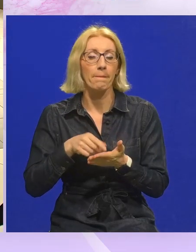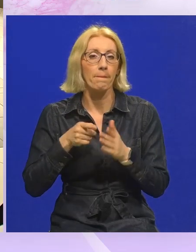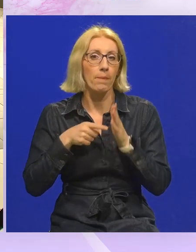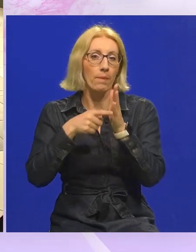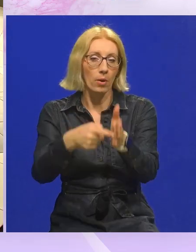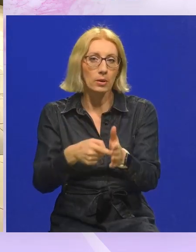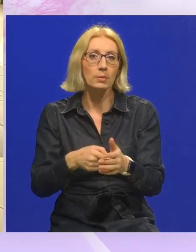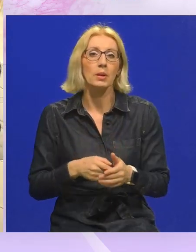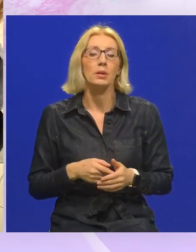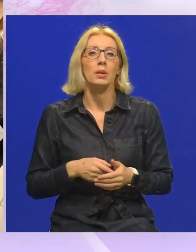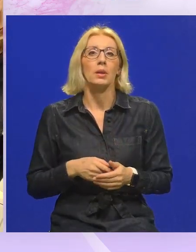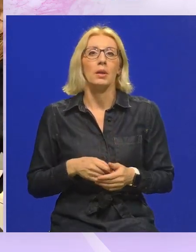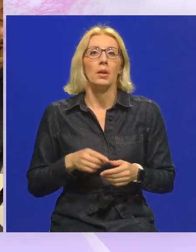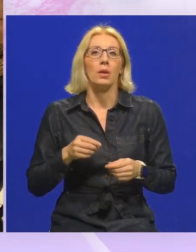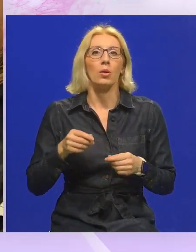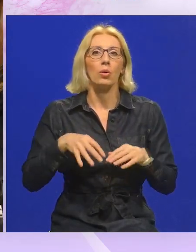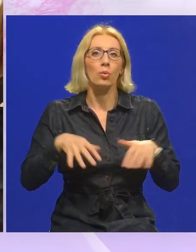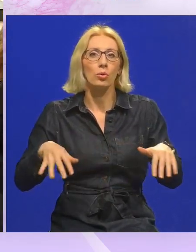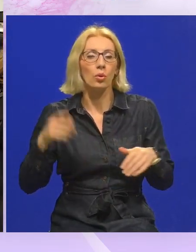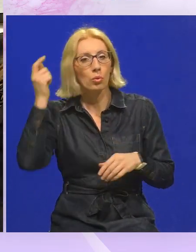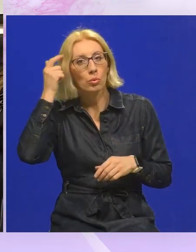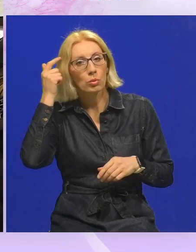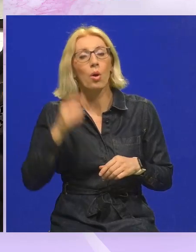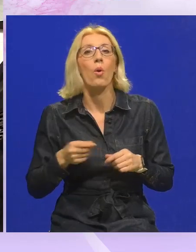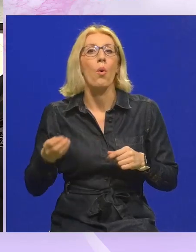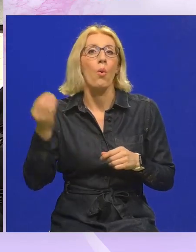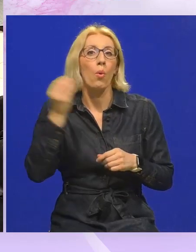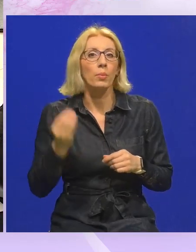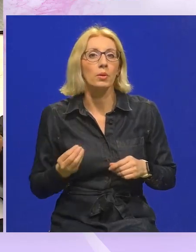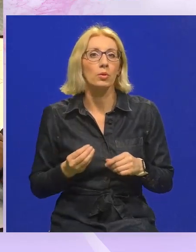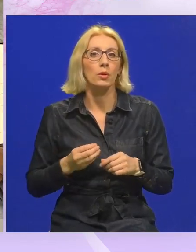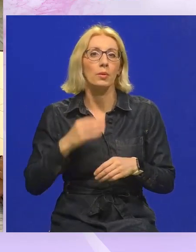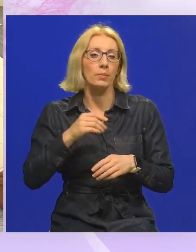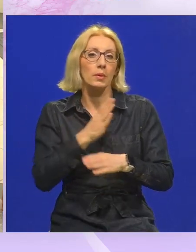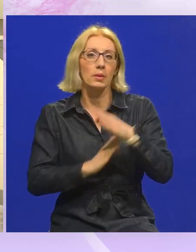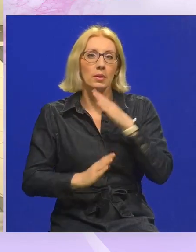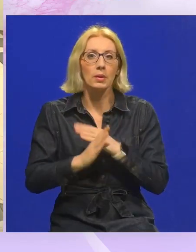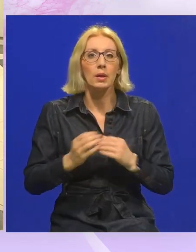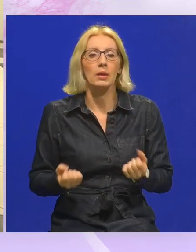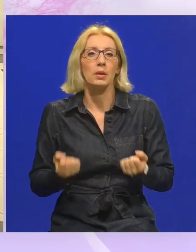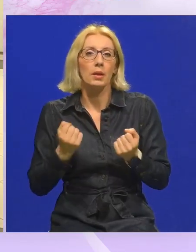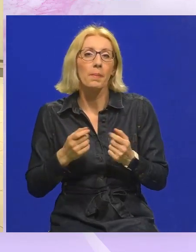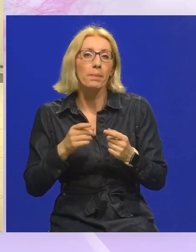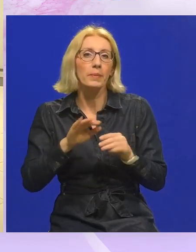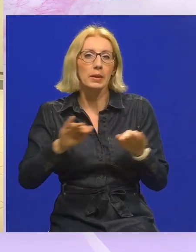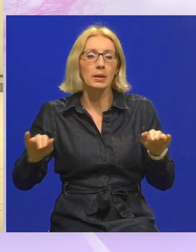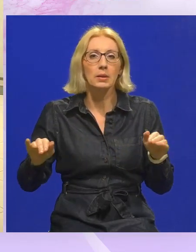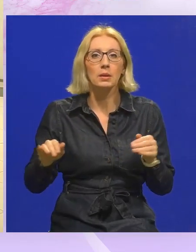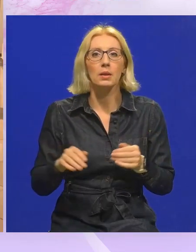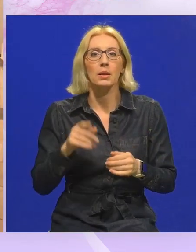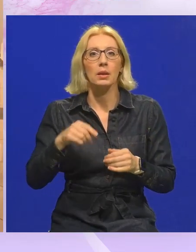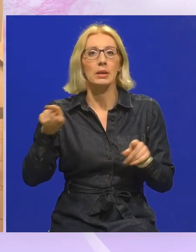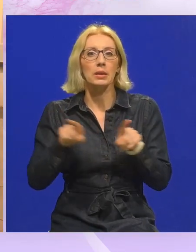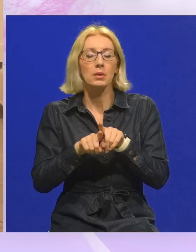vođenje kulturno-umjetničkih radionica za djecu i mlade s teškoćama u razvoju, koje su dio projekta u istom